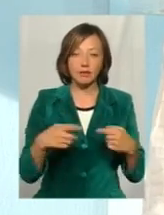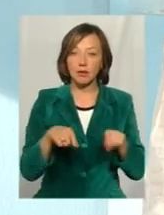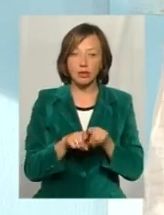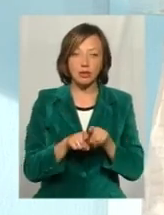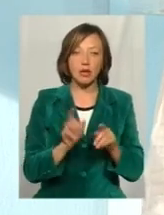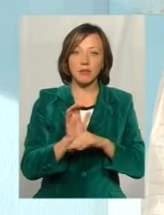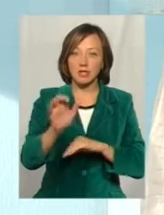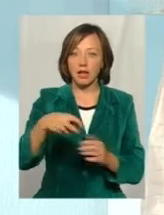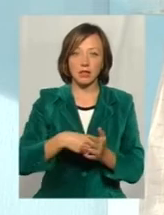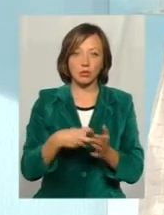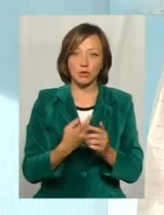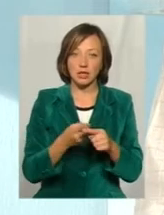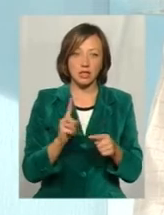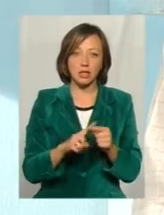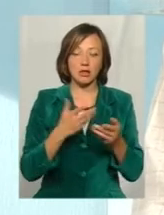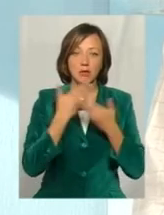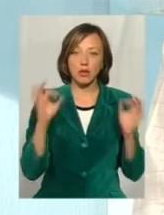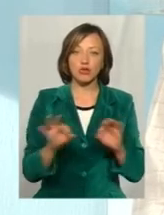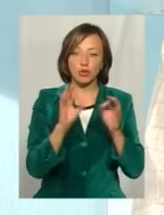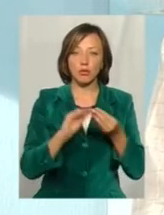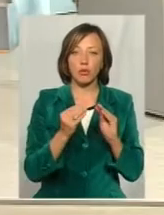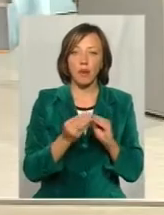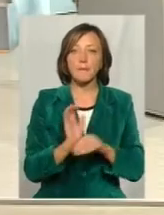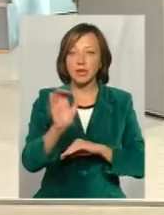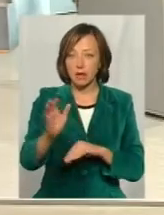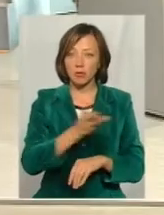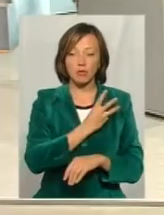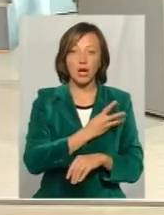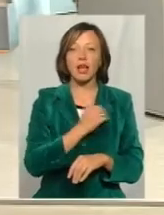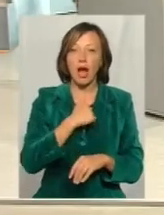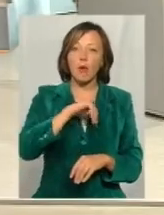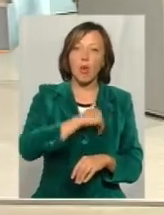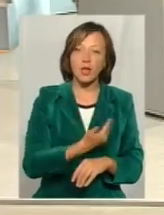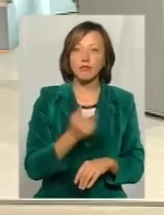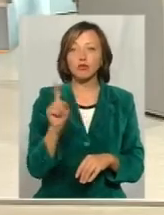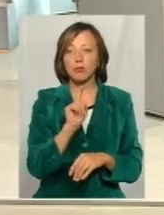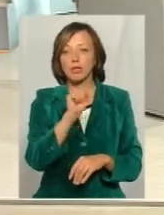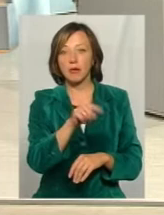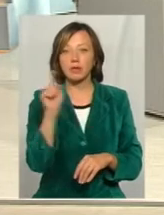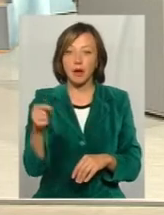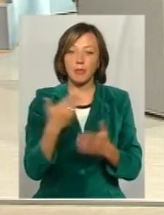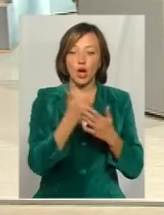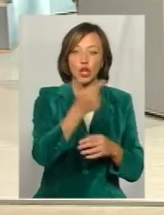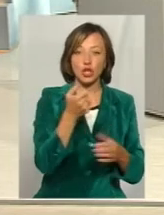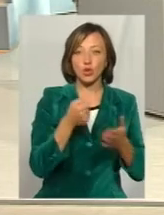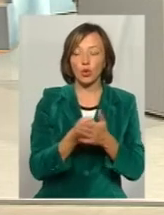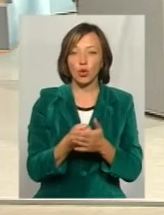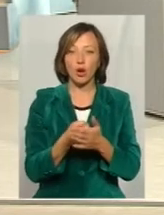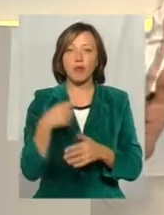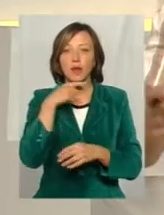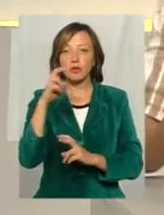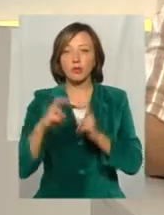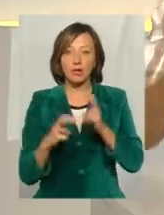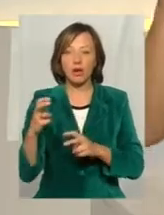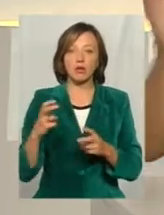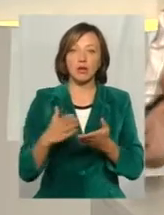і прислати листом. Це немає жодних проблем. Прислати просто побажання. Да, я просто, би хотів, да, би, да, щоб да, там з дальних Гречан до